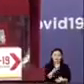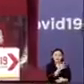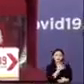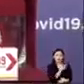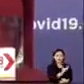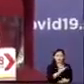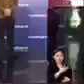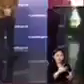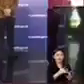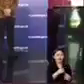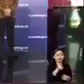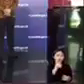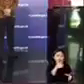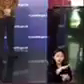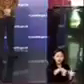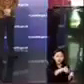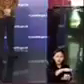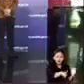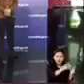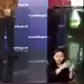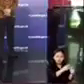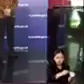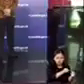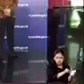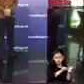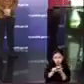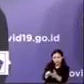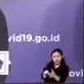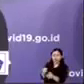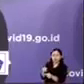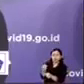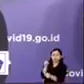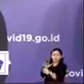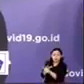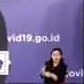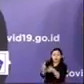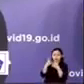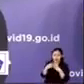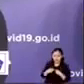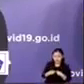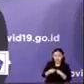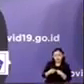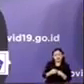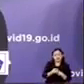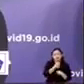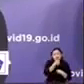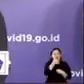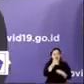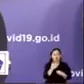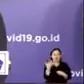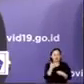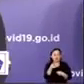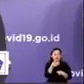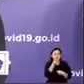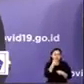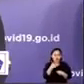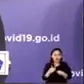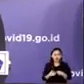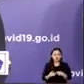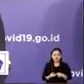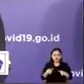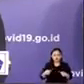target dan juga untuk hebat atau menurunkan perkembangbiakan daripada virus itu di sel hal ini kita